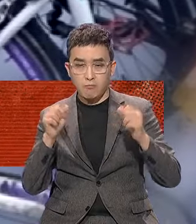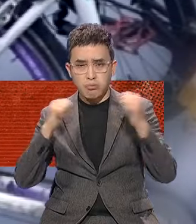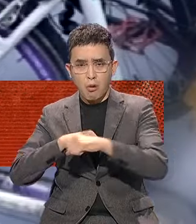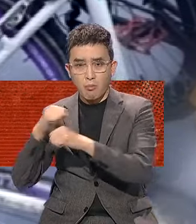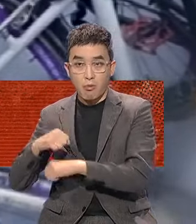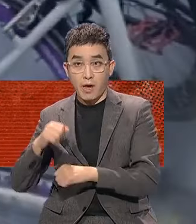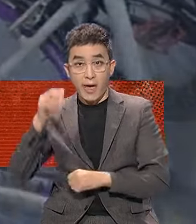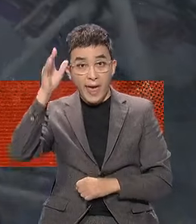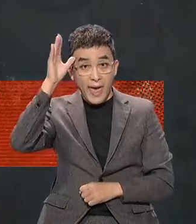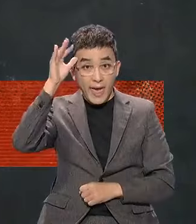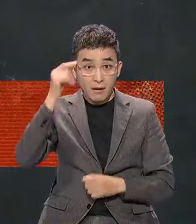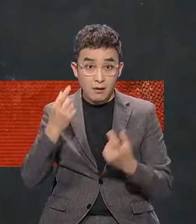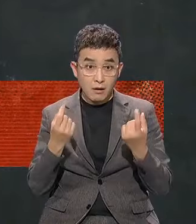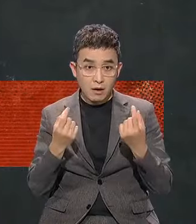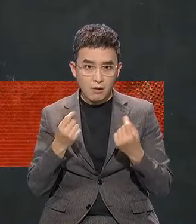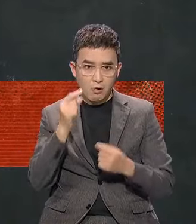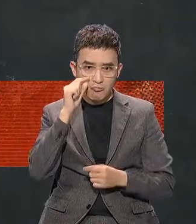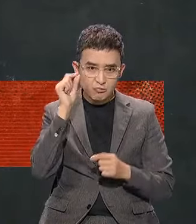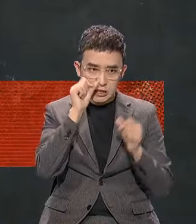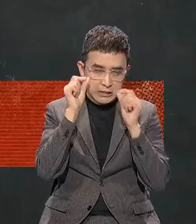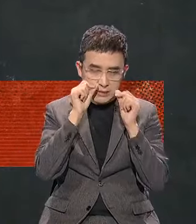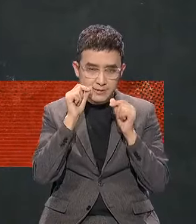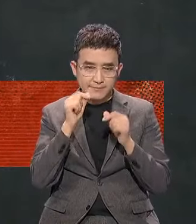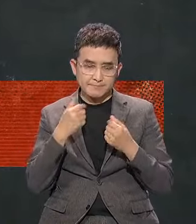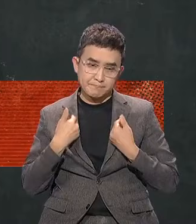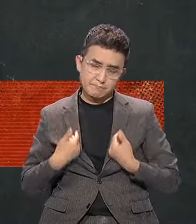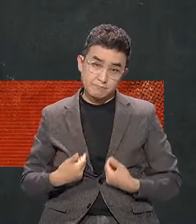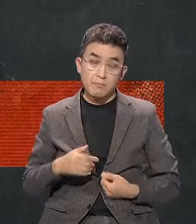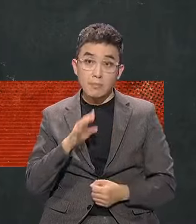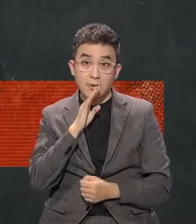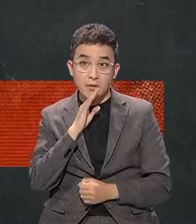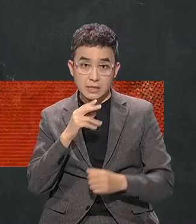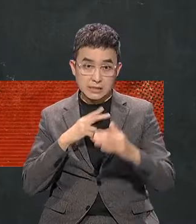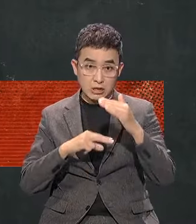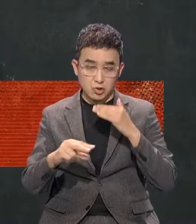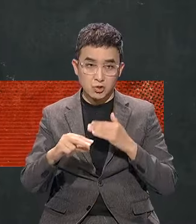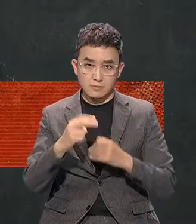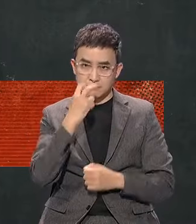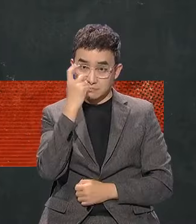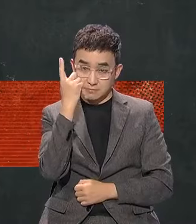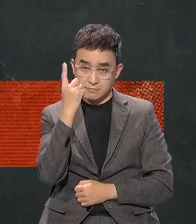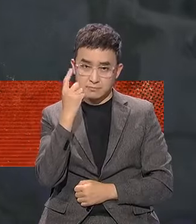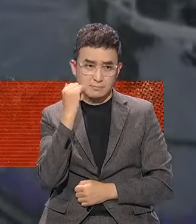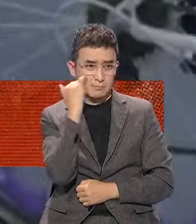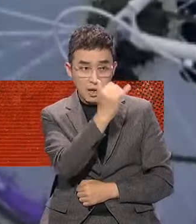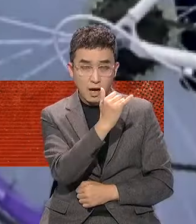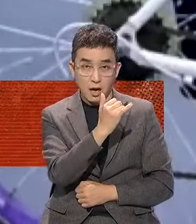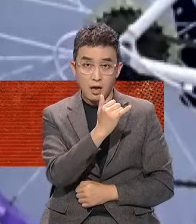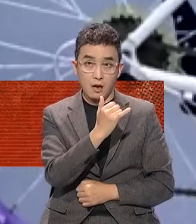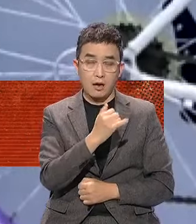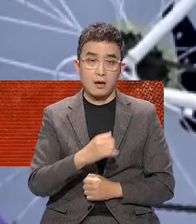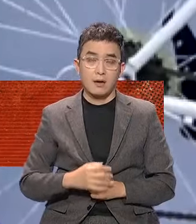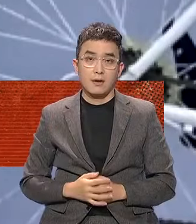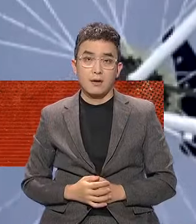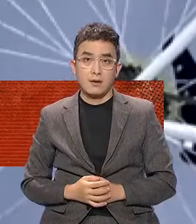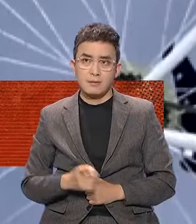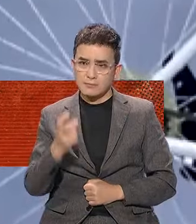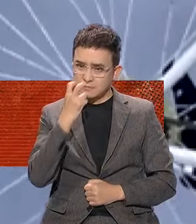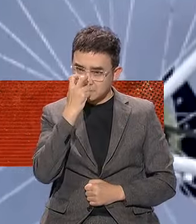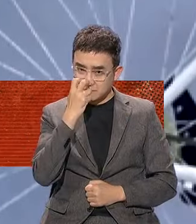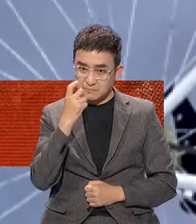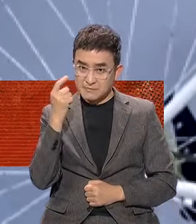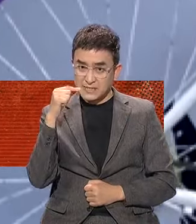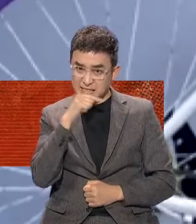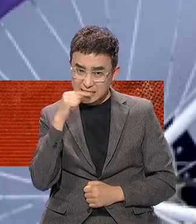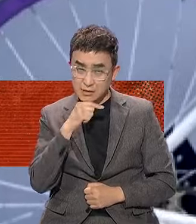행동을 하지 않거든요 그래서 지하철 관리 그 단속 요원들에 에게 연락을 해서 적극적으로 이제 뭔가 단속을 할 수 있도록